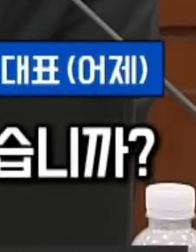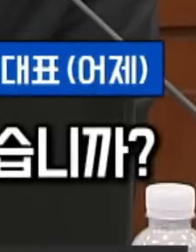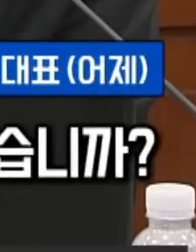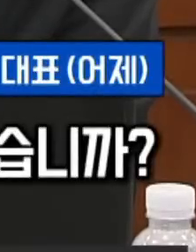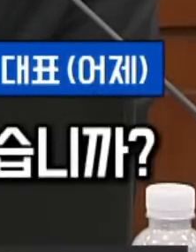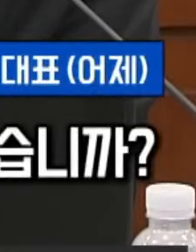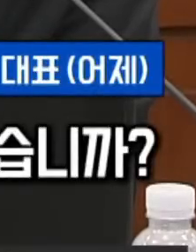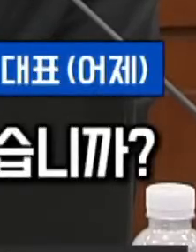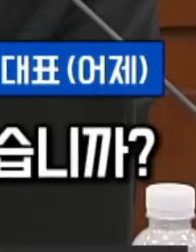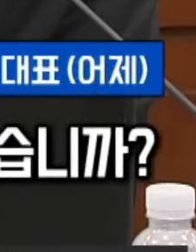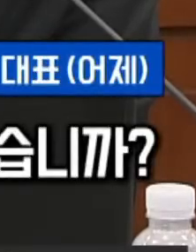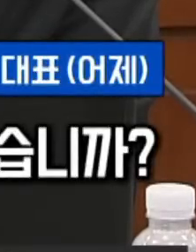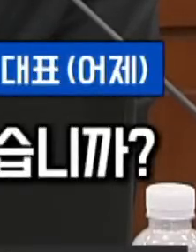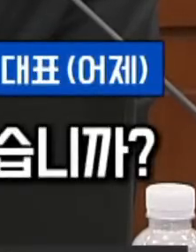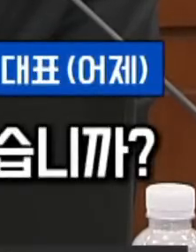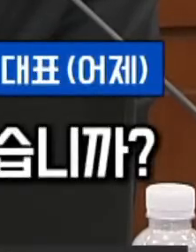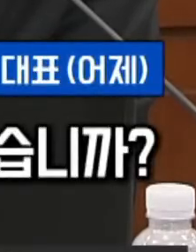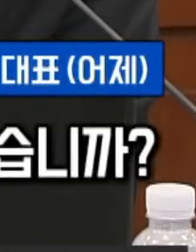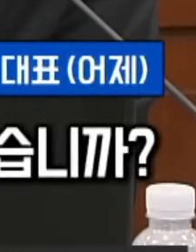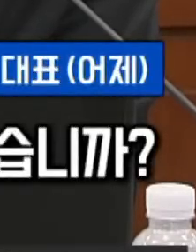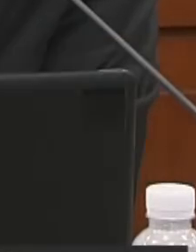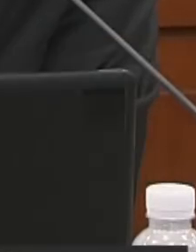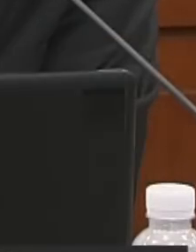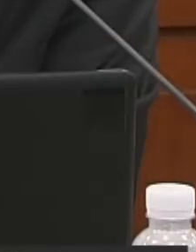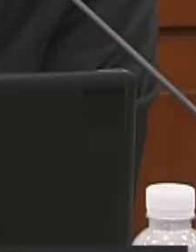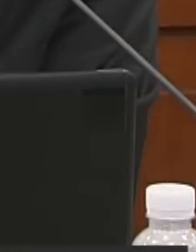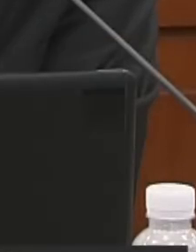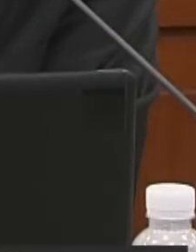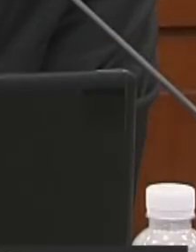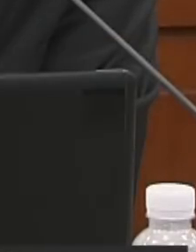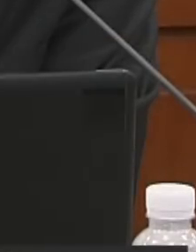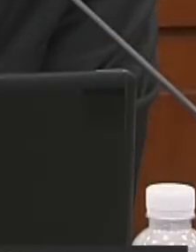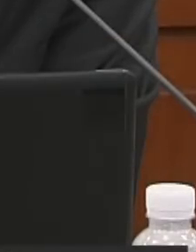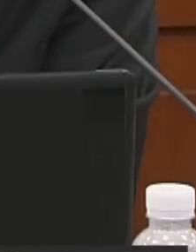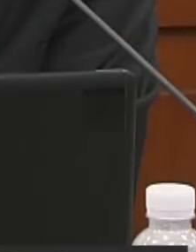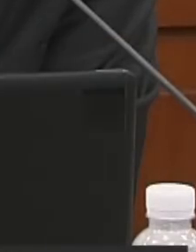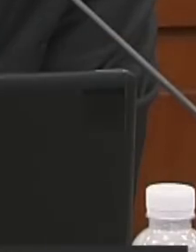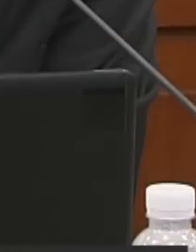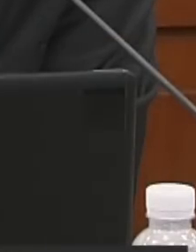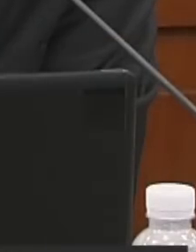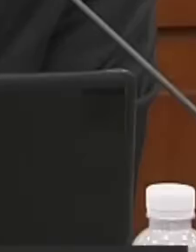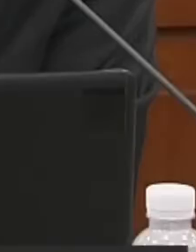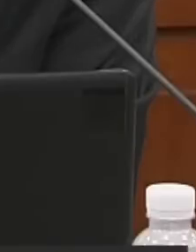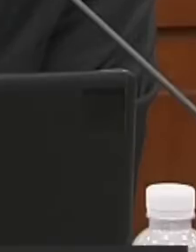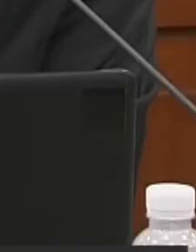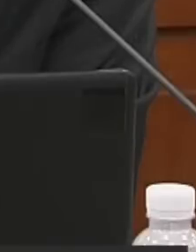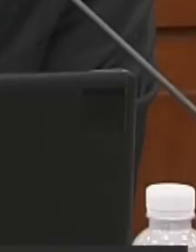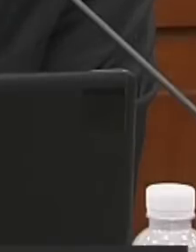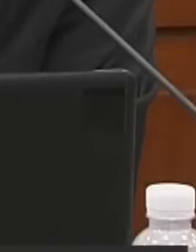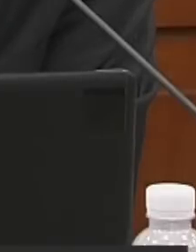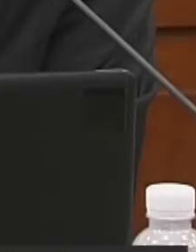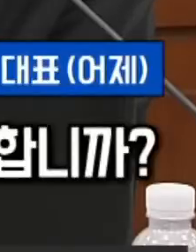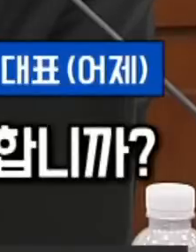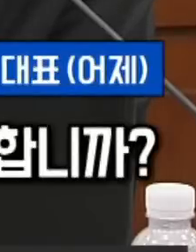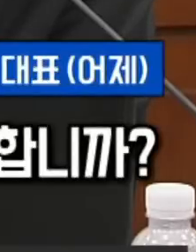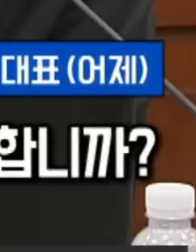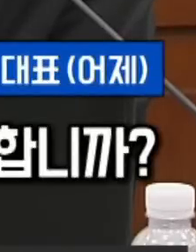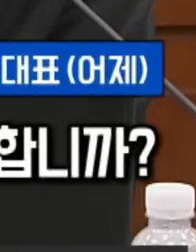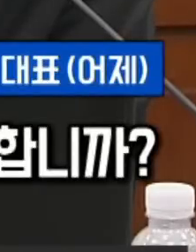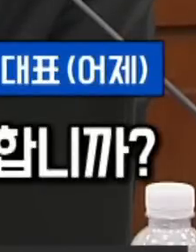155mm 포탄 같은 경우 며칠 분이 비축되어 있습니까 30일 아까 기준으로 해서 장관님께서 설명을 잘 하신 것으로 알고 있습니다